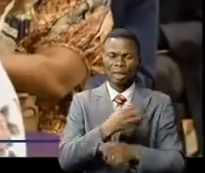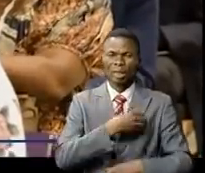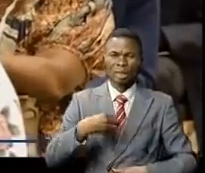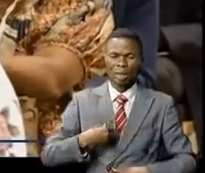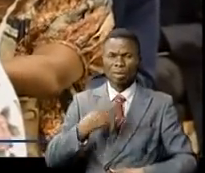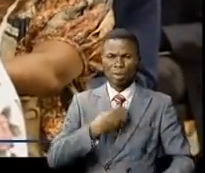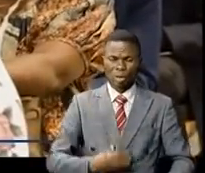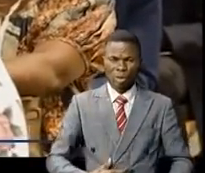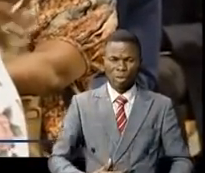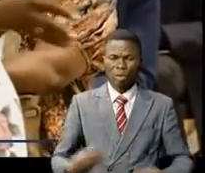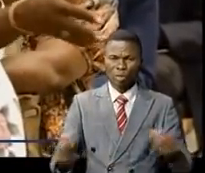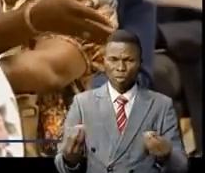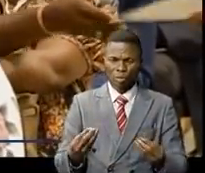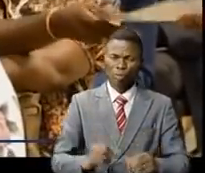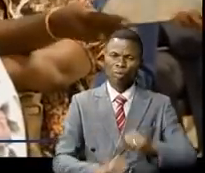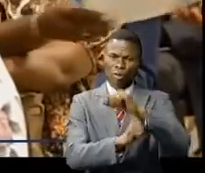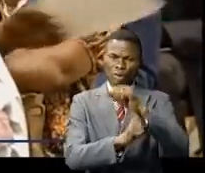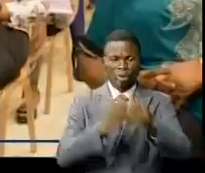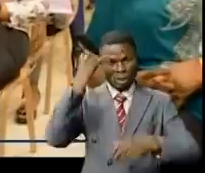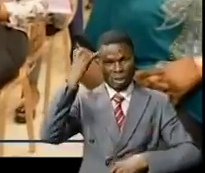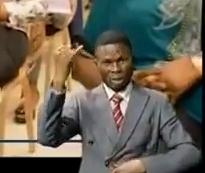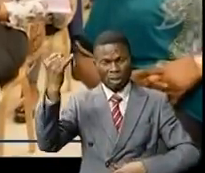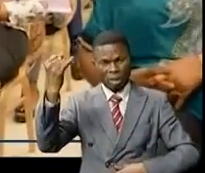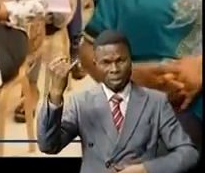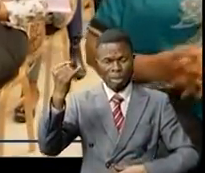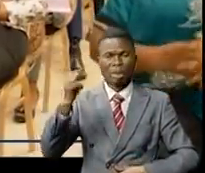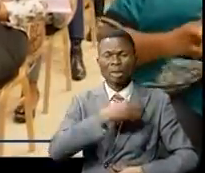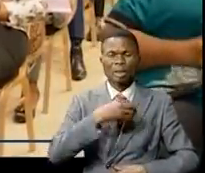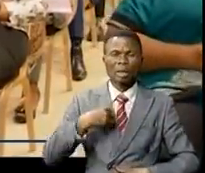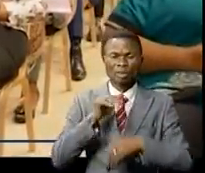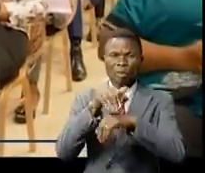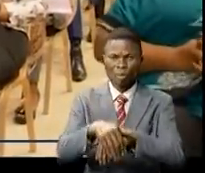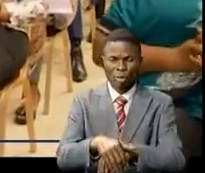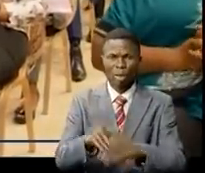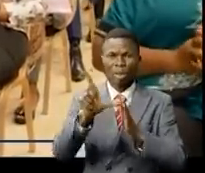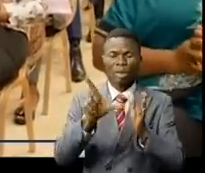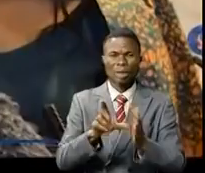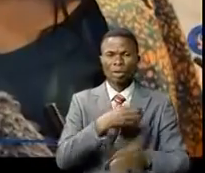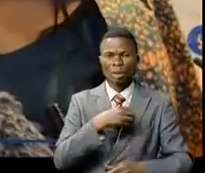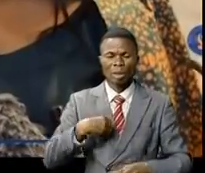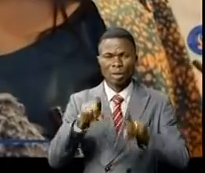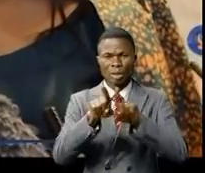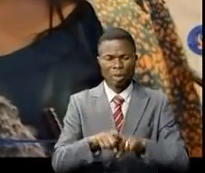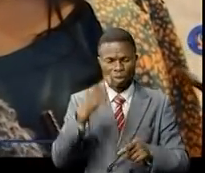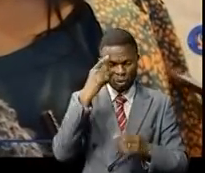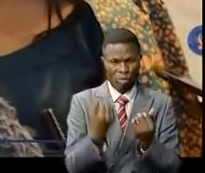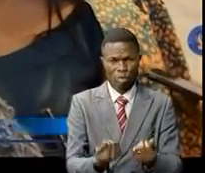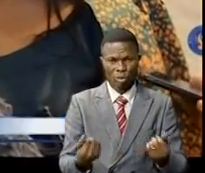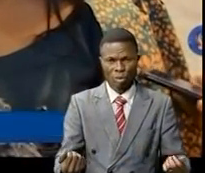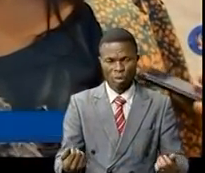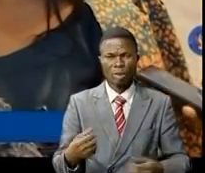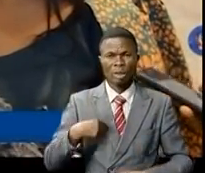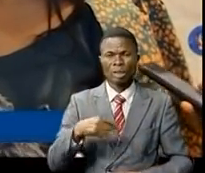avocates afin d'accompagner les initiatives des femmes engagées dans les causes des femmes et des enfants nous avons juste